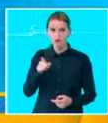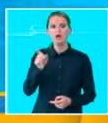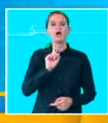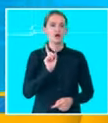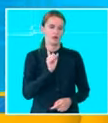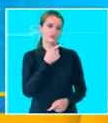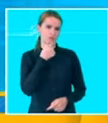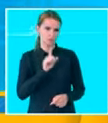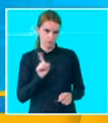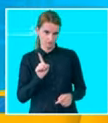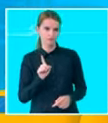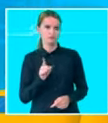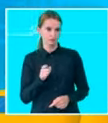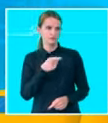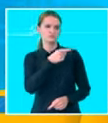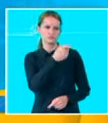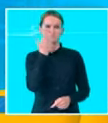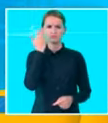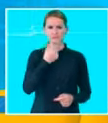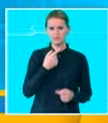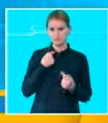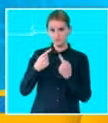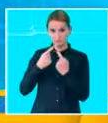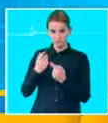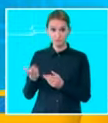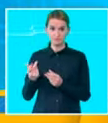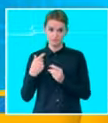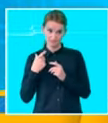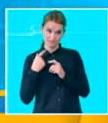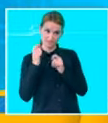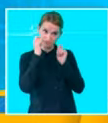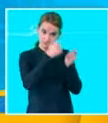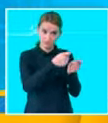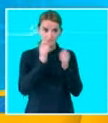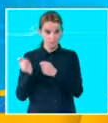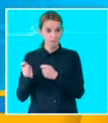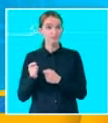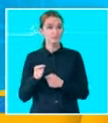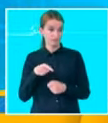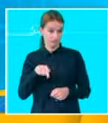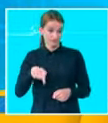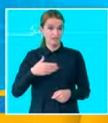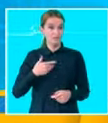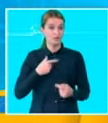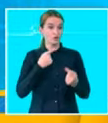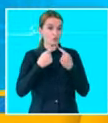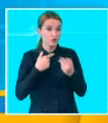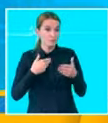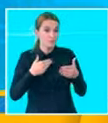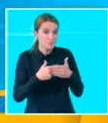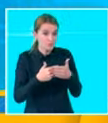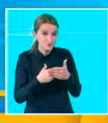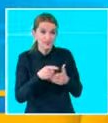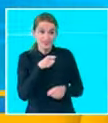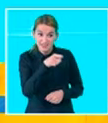А сега вече натили сте с господин Панов и въобще впечатленията ви от неговия образ, от неговия